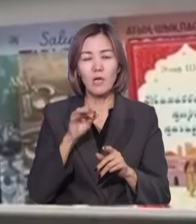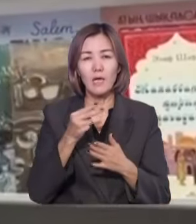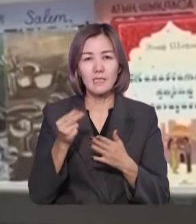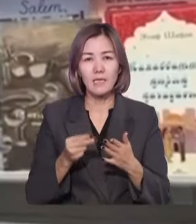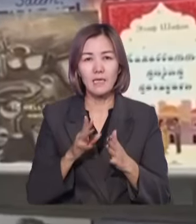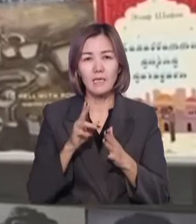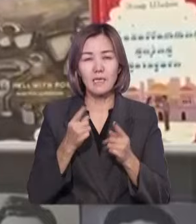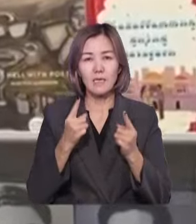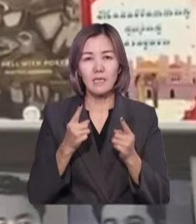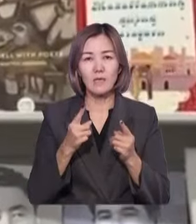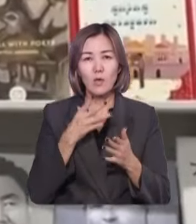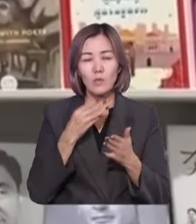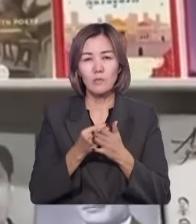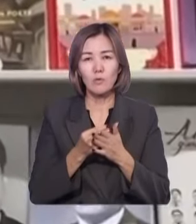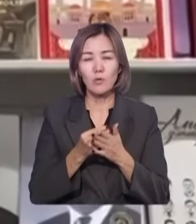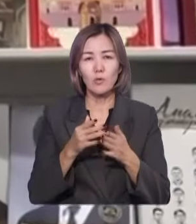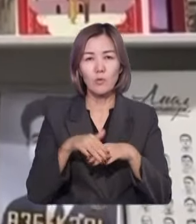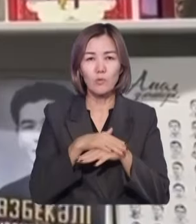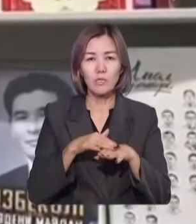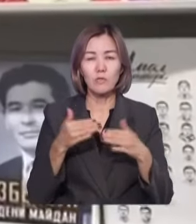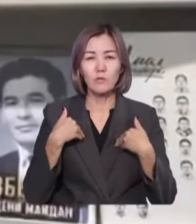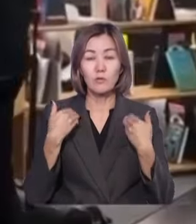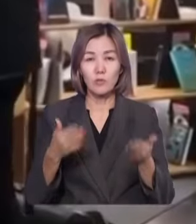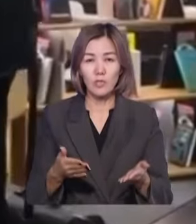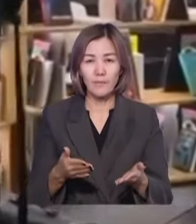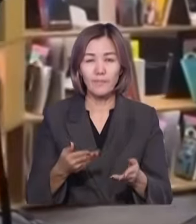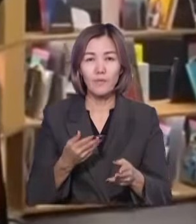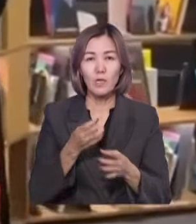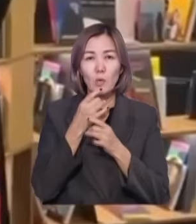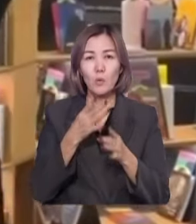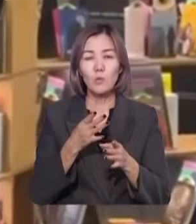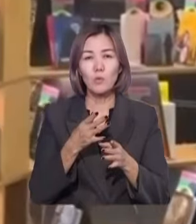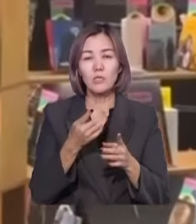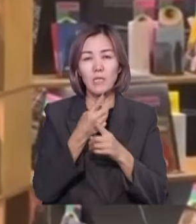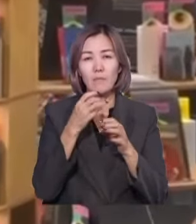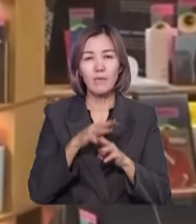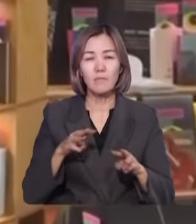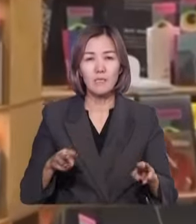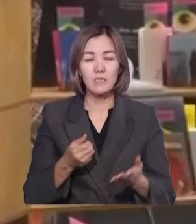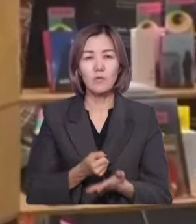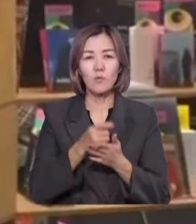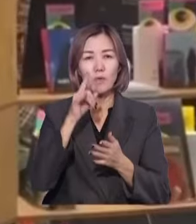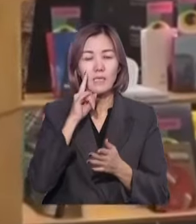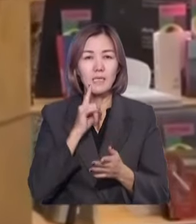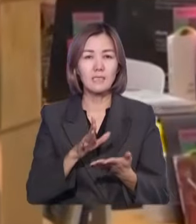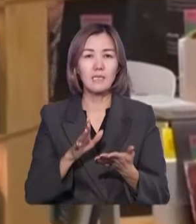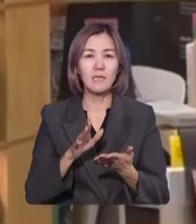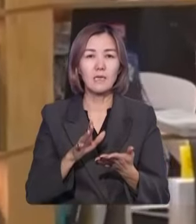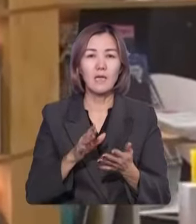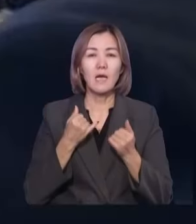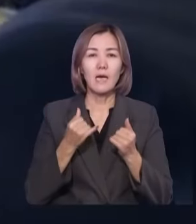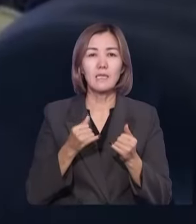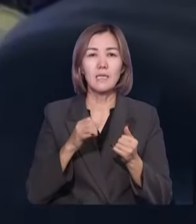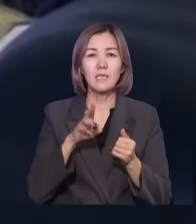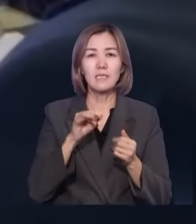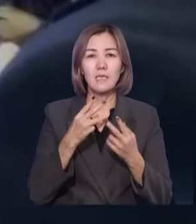сынды ірі баспалар өз оқулықтарын көпшілік назарына ұсынды. Сондай-ақ, мәдениет және ақпарат министрлігінің қолдауымен қазақстандық баспагерлер үшін